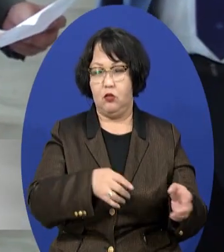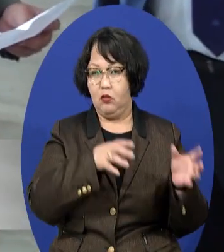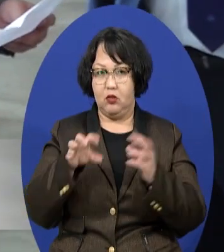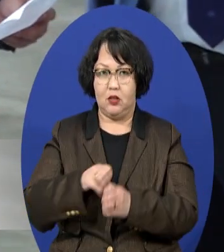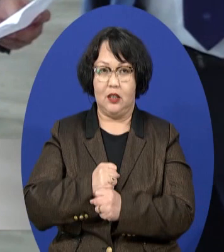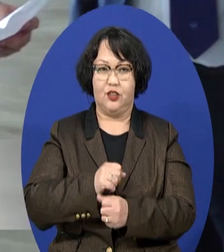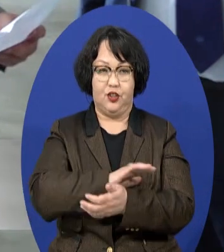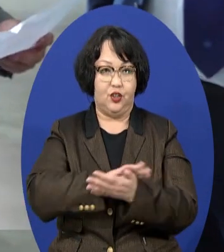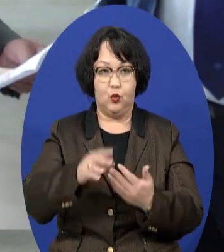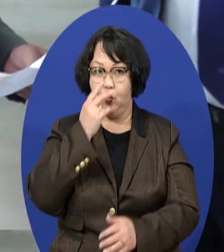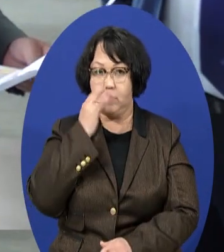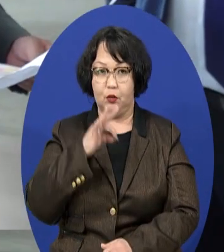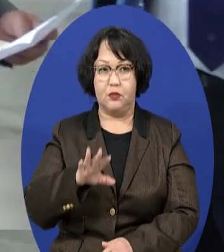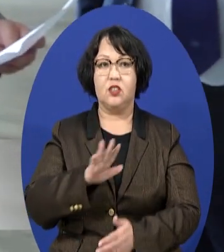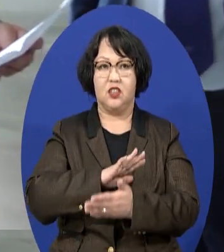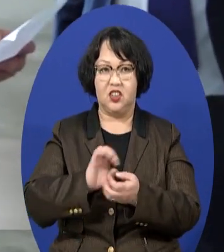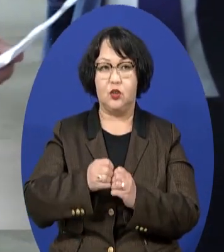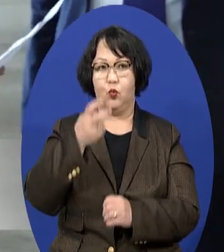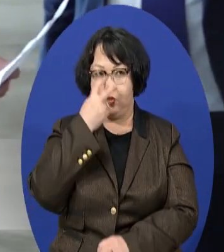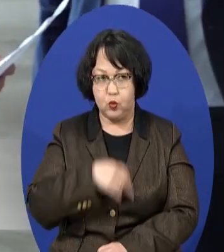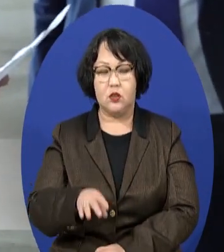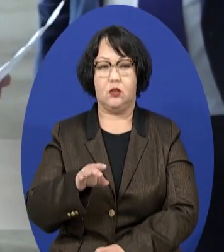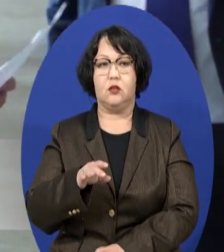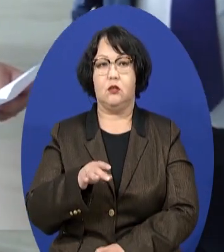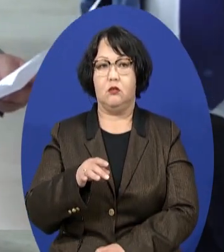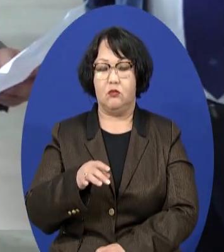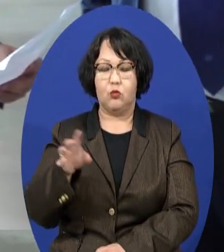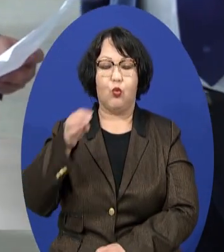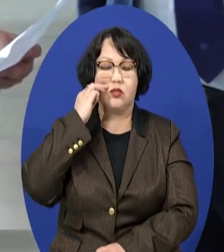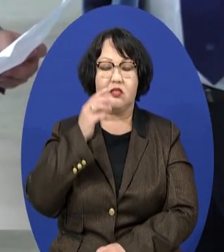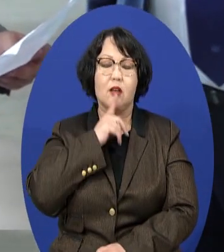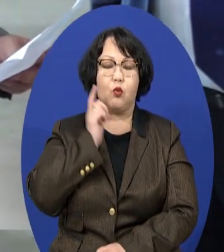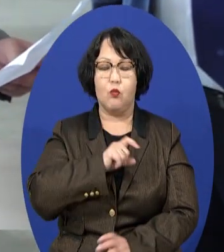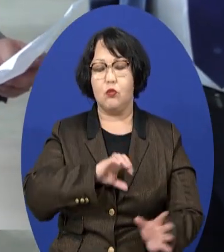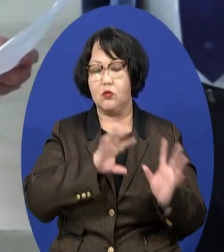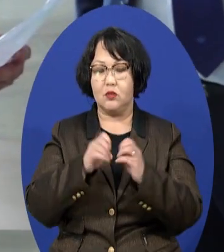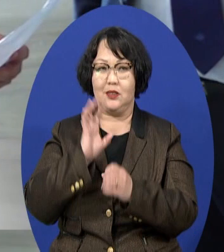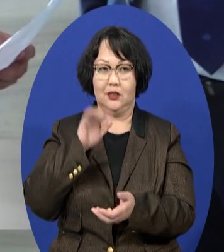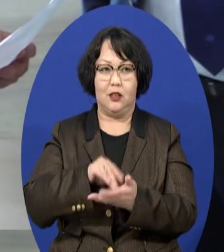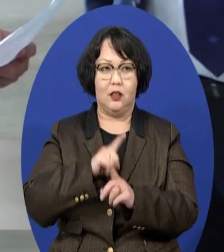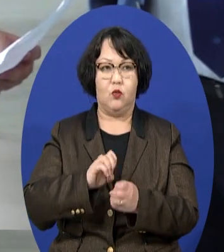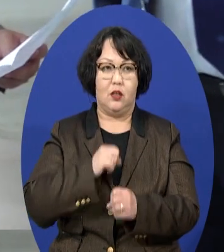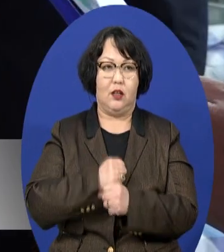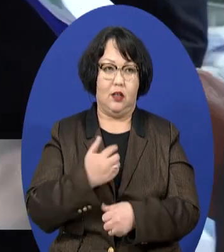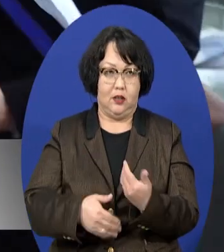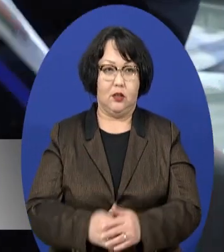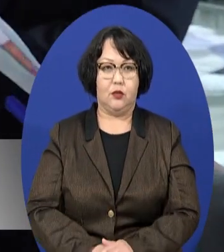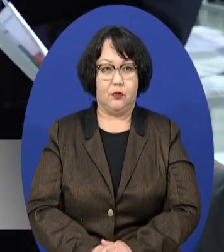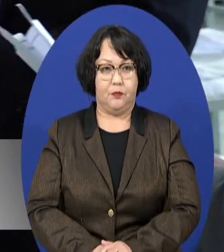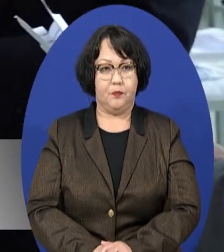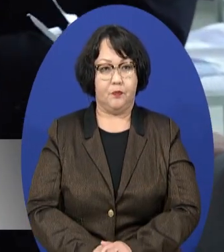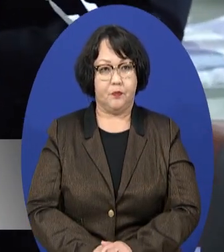шинэ юм биш. Хийдэг юм а хийж байна л өөр болохоос биш. Тоноглолын нь бол яг стандарт. Шилгэж л ажиллах байна.